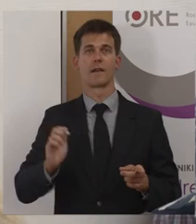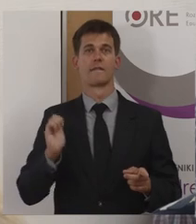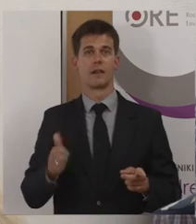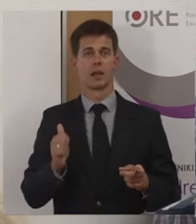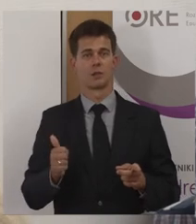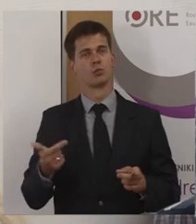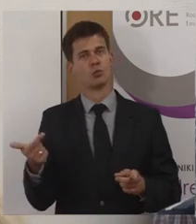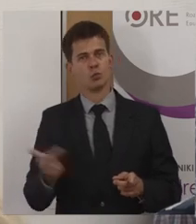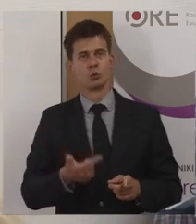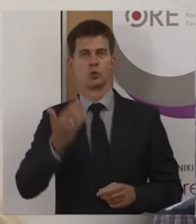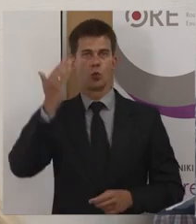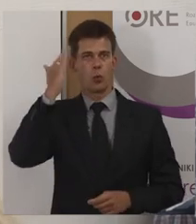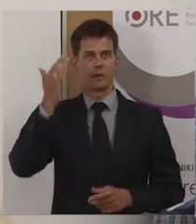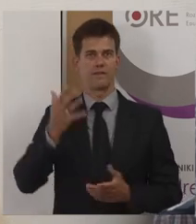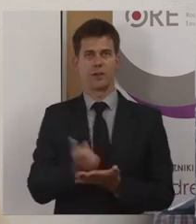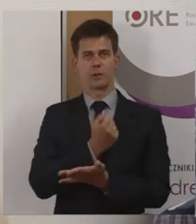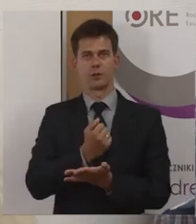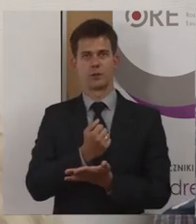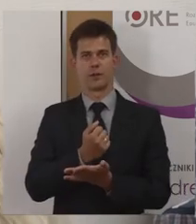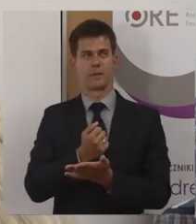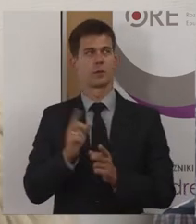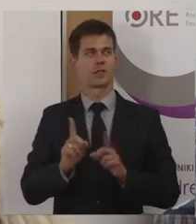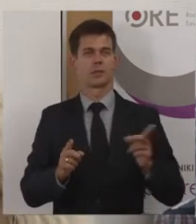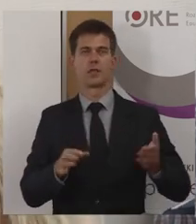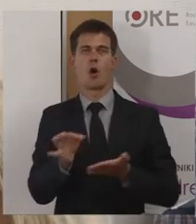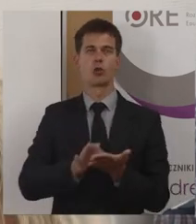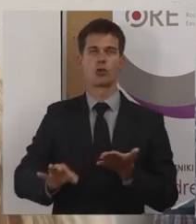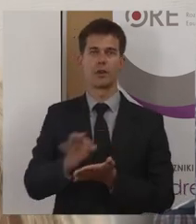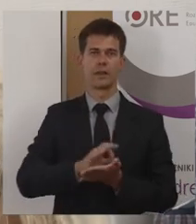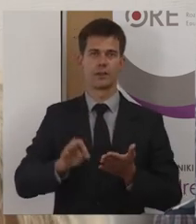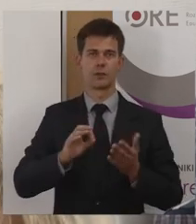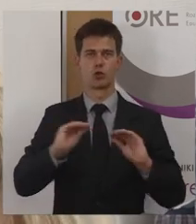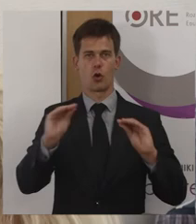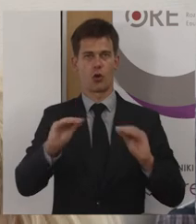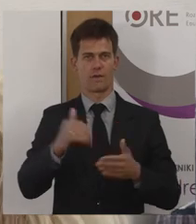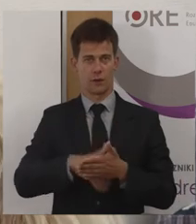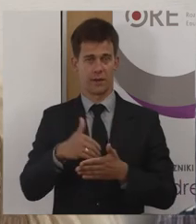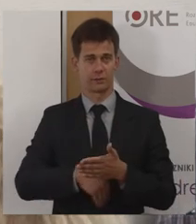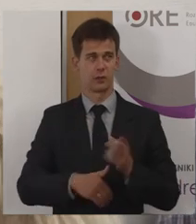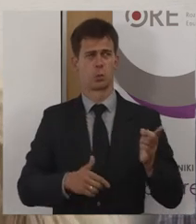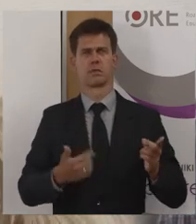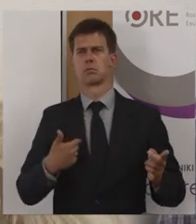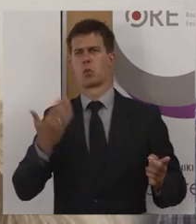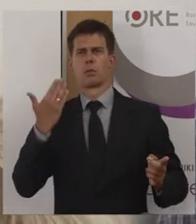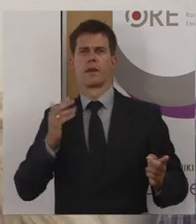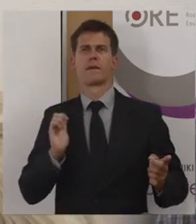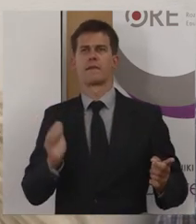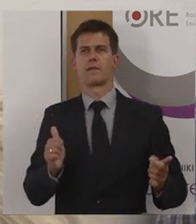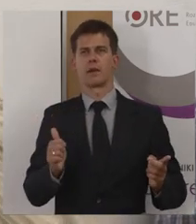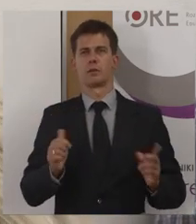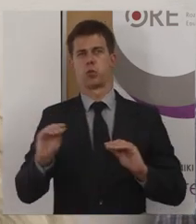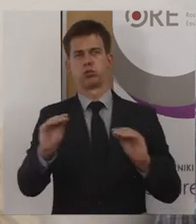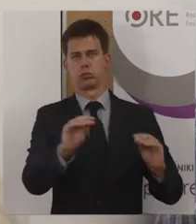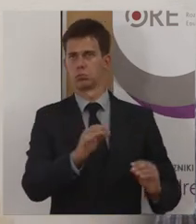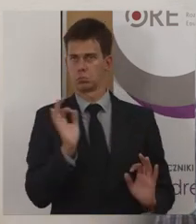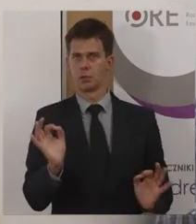Tak jak my tutaj w ośrodkach, myślę, że sobie z tym poradzimy, tak, bardzo nam na tym by zależało,